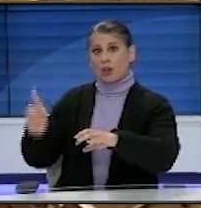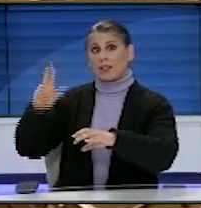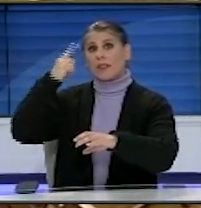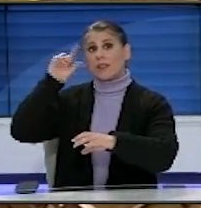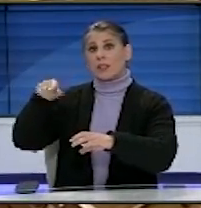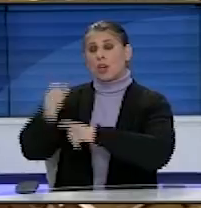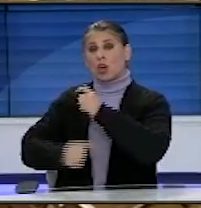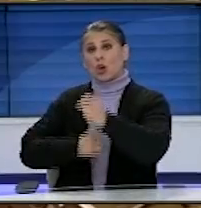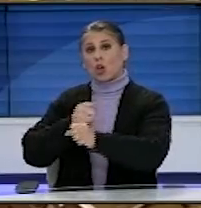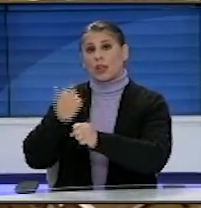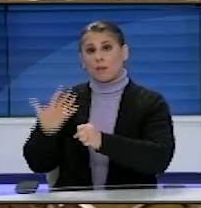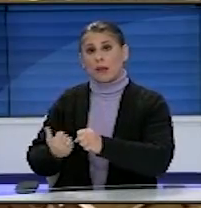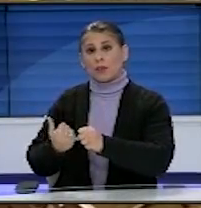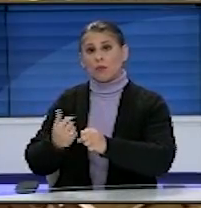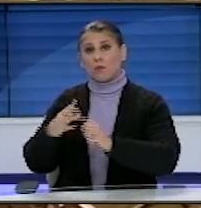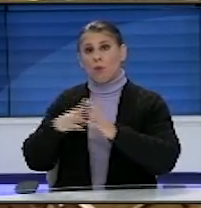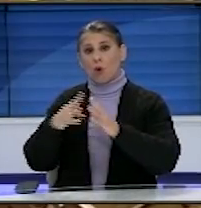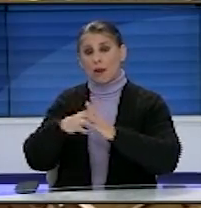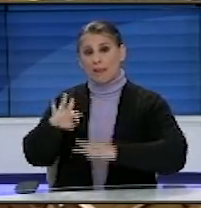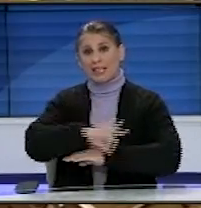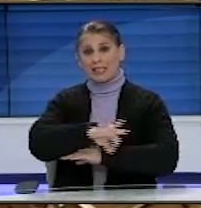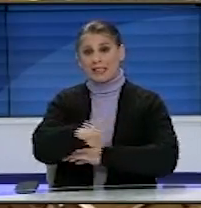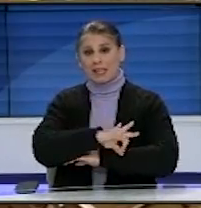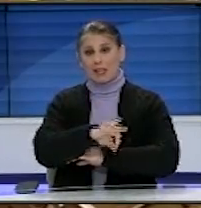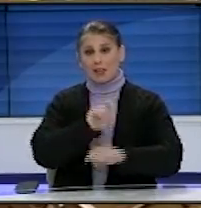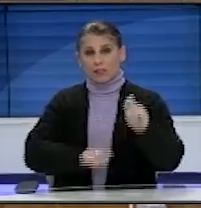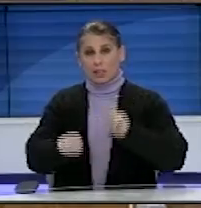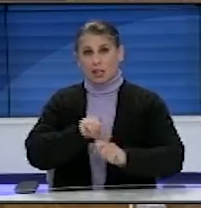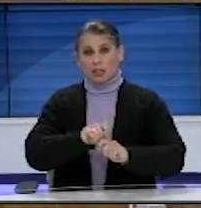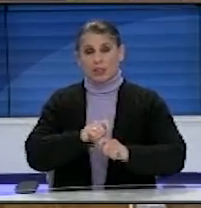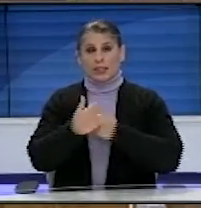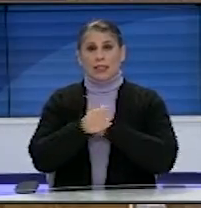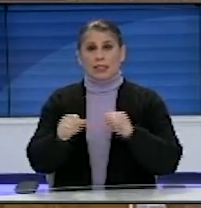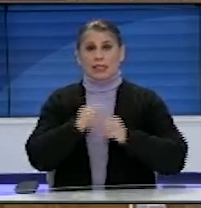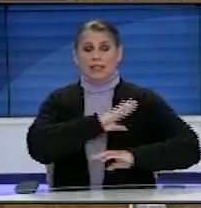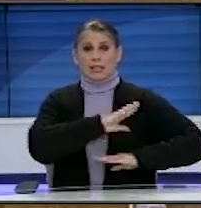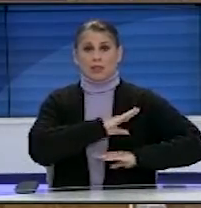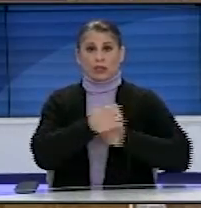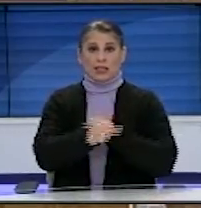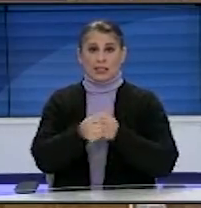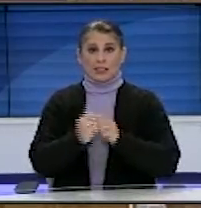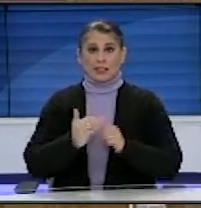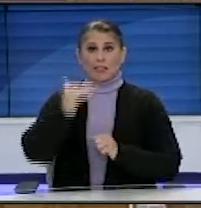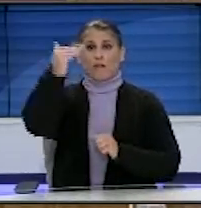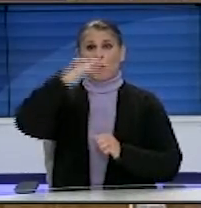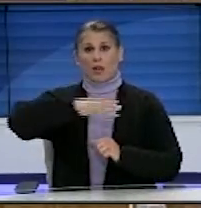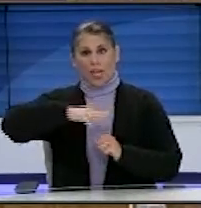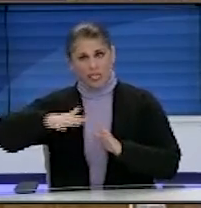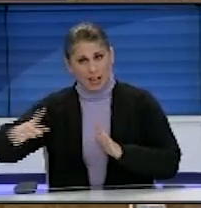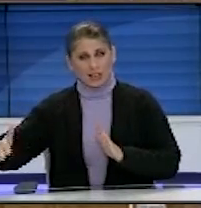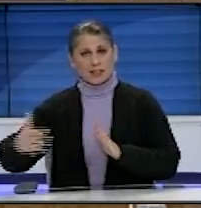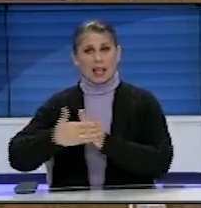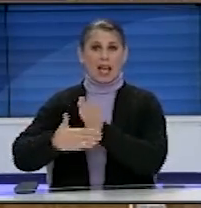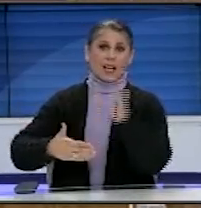ότι εδώ και χρόνια υπάρχουν πολεμικά σχέδια, διεξάγονται στρατιωτικές ασκήσεις και γυμνάσια στη Βόρεια Θάλασσα,